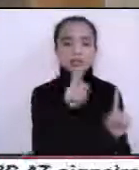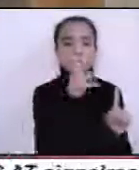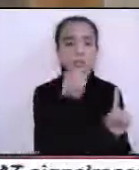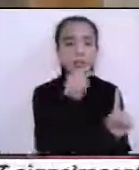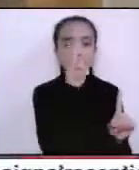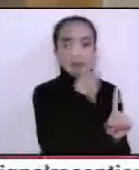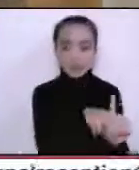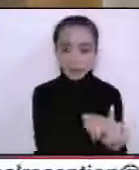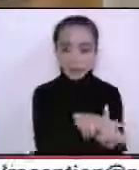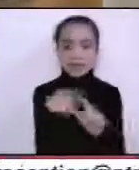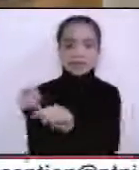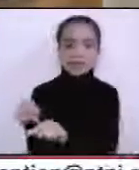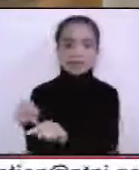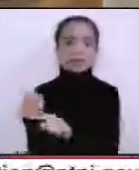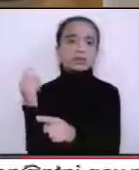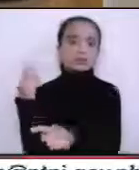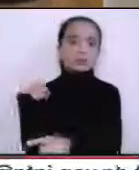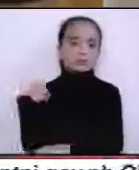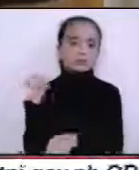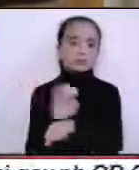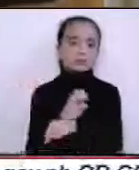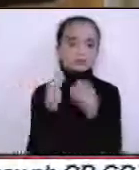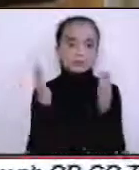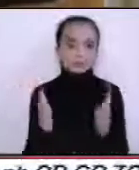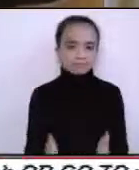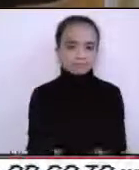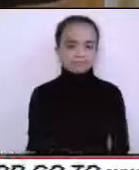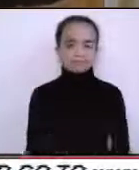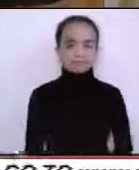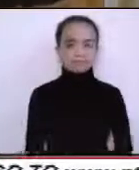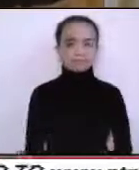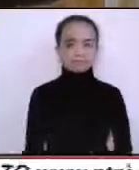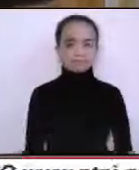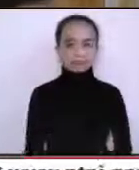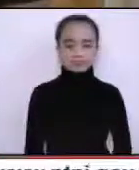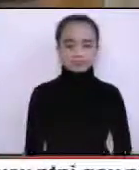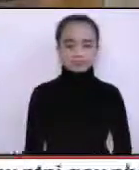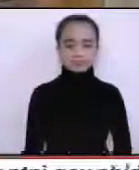Jillian Jeronimo para sa Morning Show ng Bayan, Rise and Shine, Pilipinas.